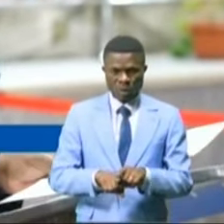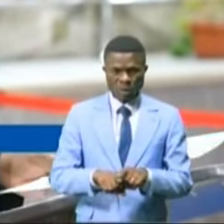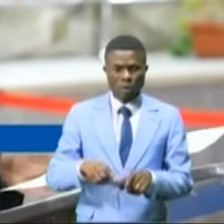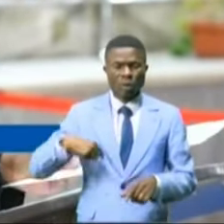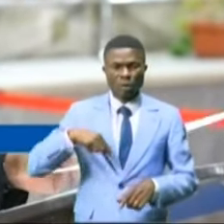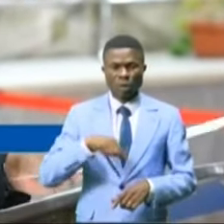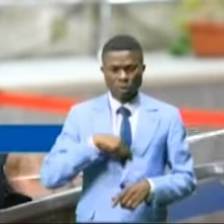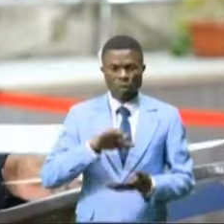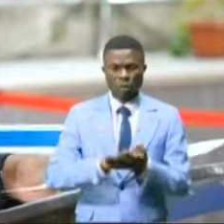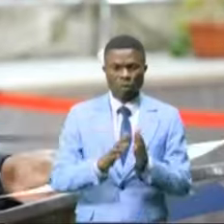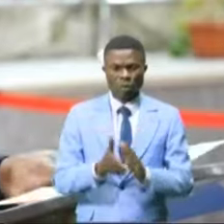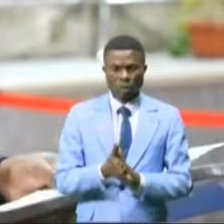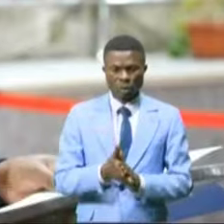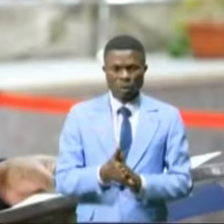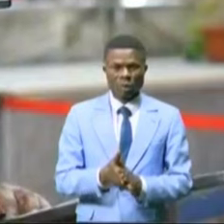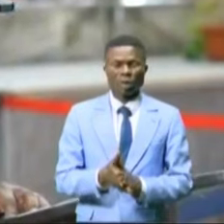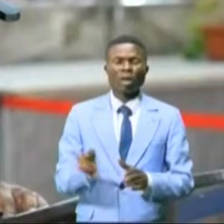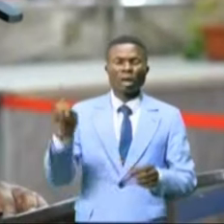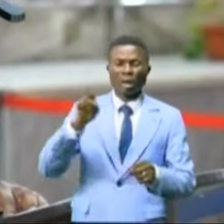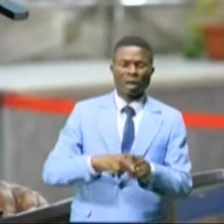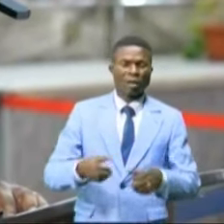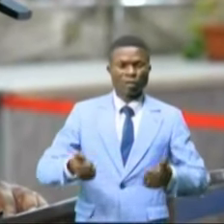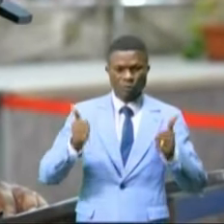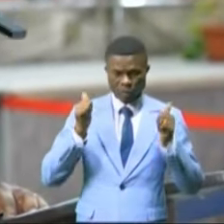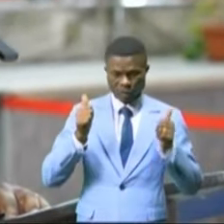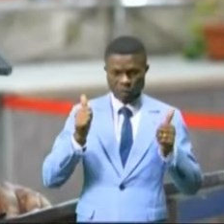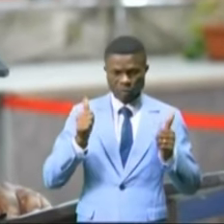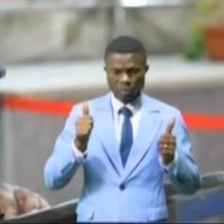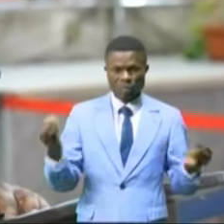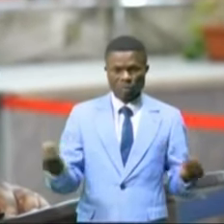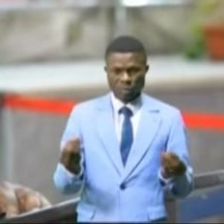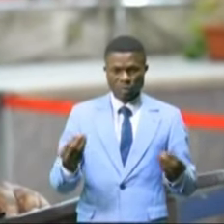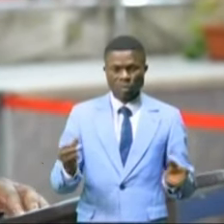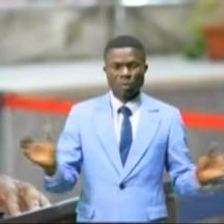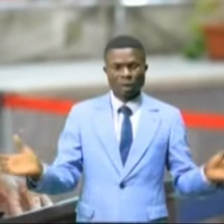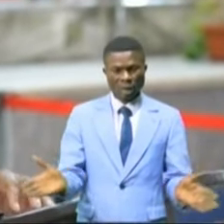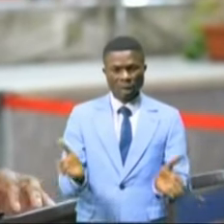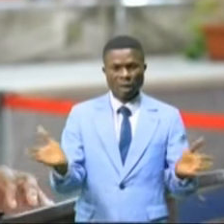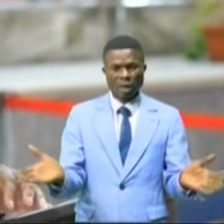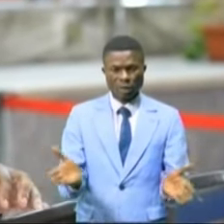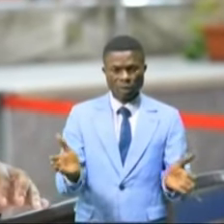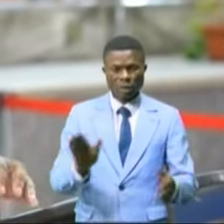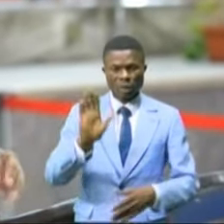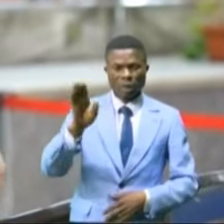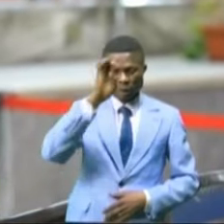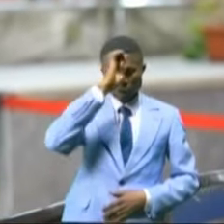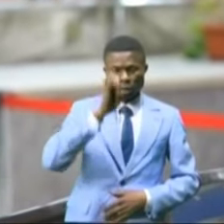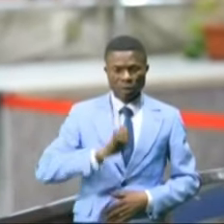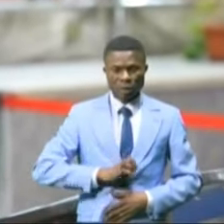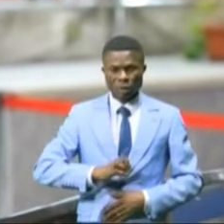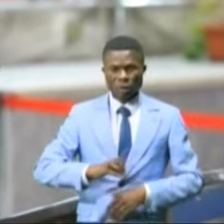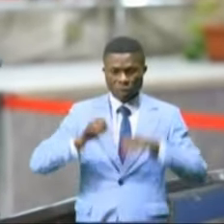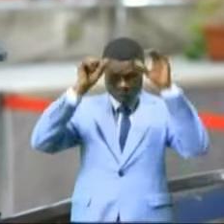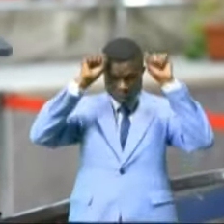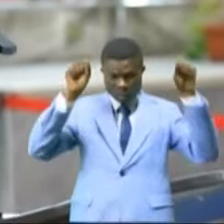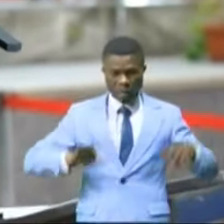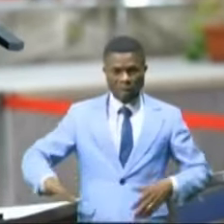vivons la violence. Ensuite, encouragement à son Excellence Monsieur le Président de la